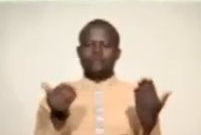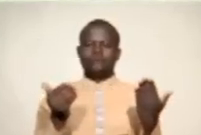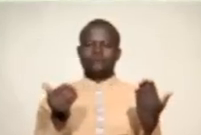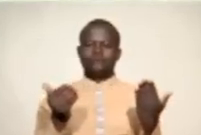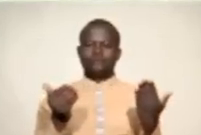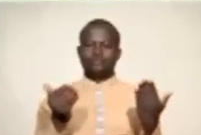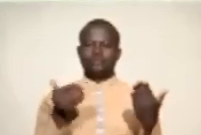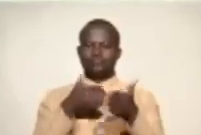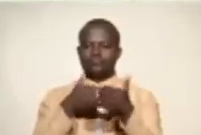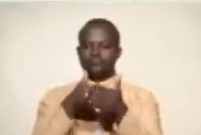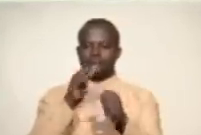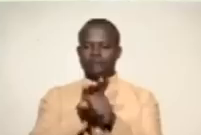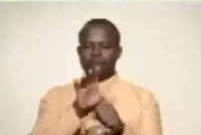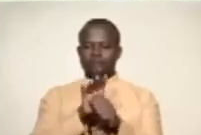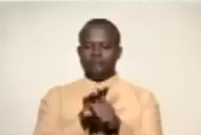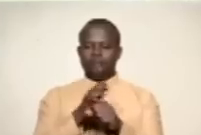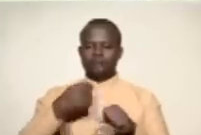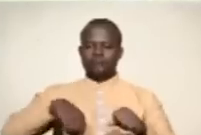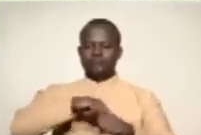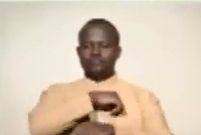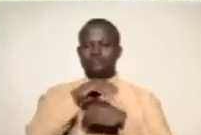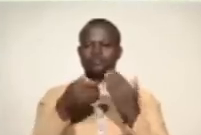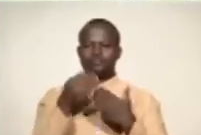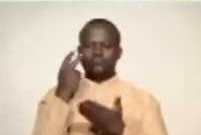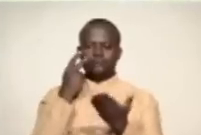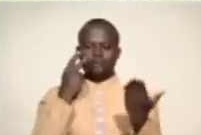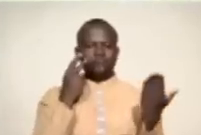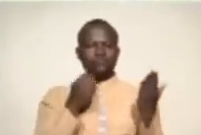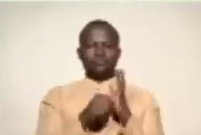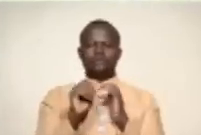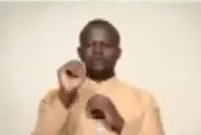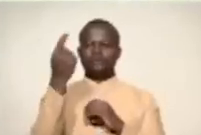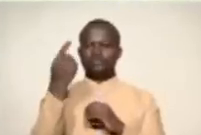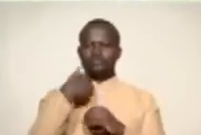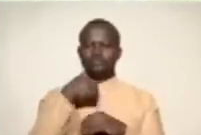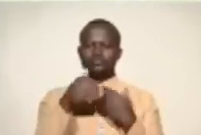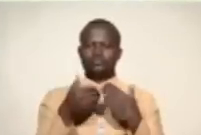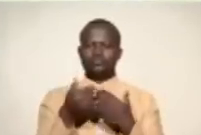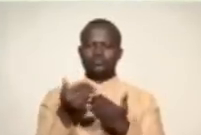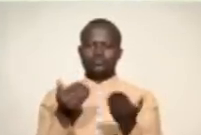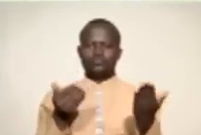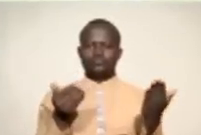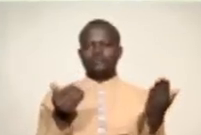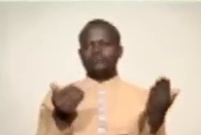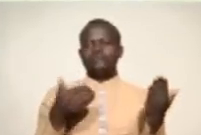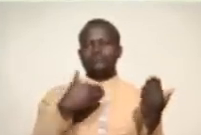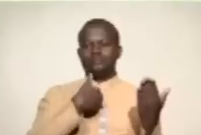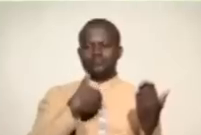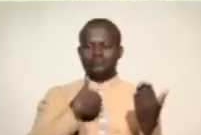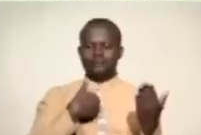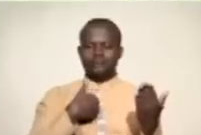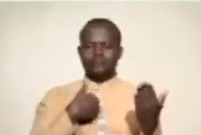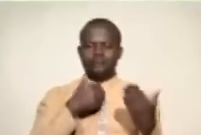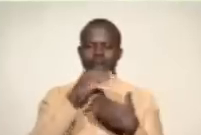imbogamizi ari nyinshi. Usanga ikibazo cya mbere tugira, turagenda mu ishuri tukiga, ariko ibyo twize mu ishuri